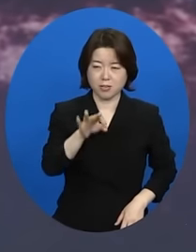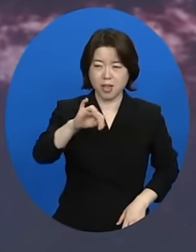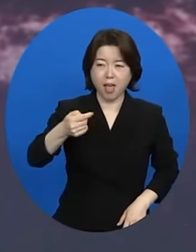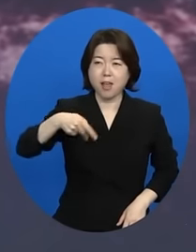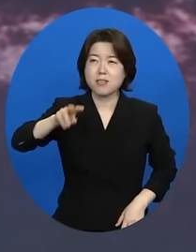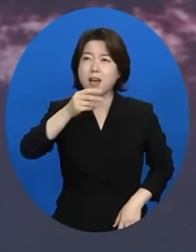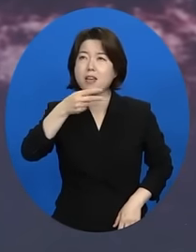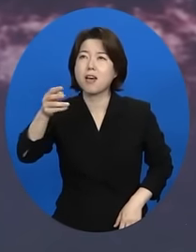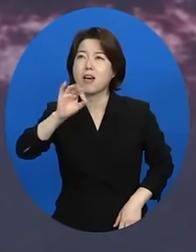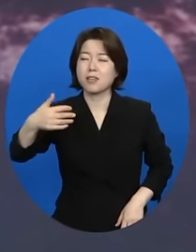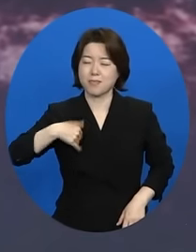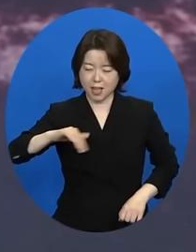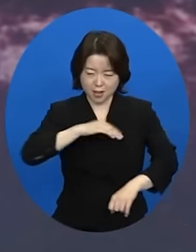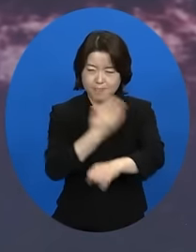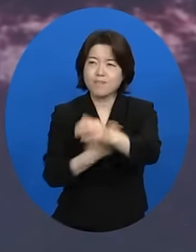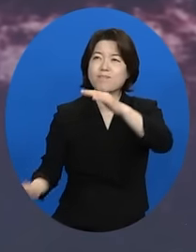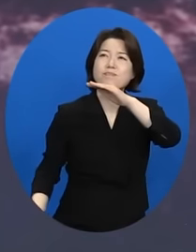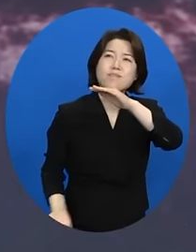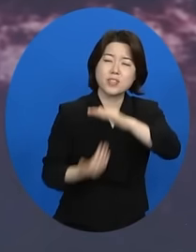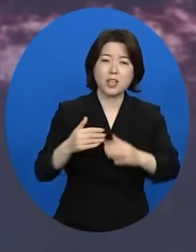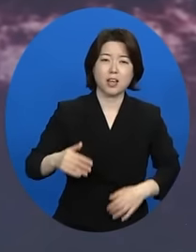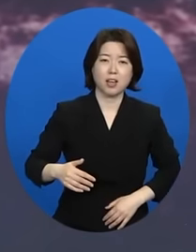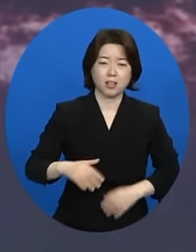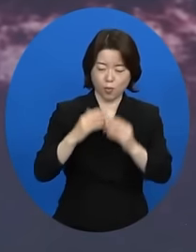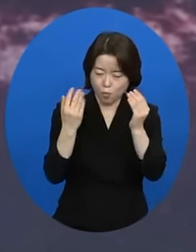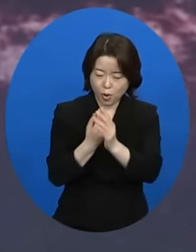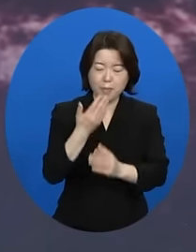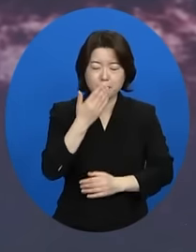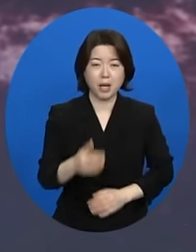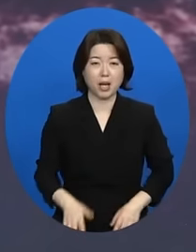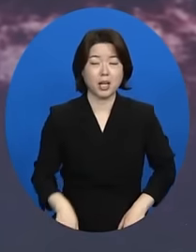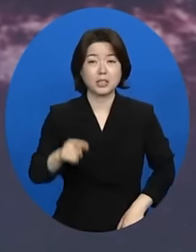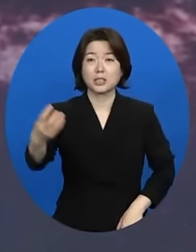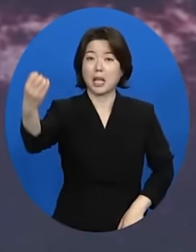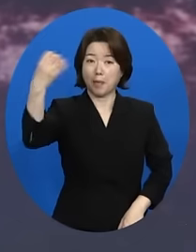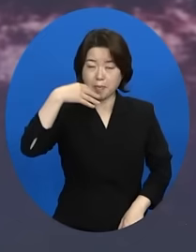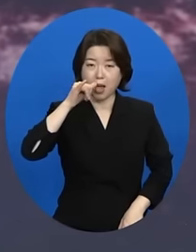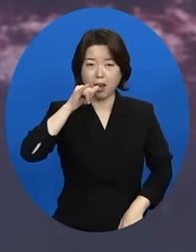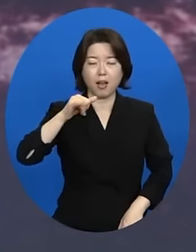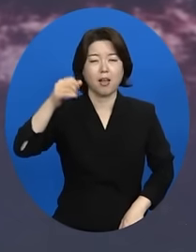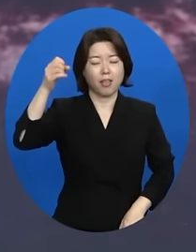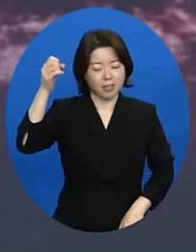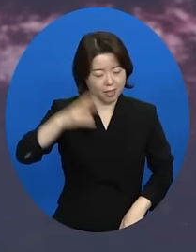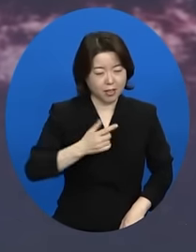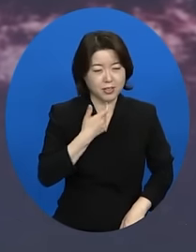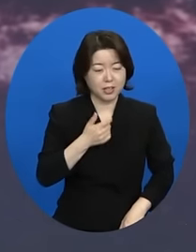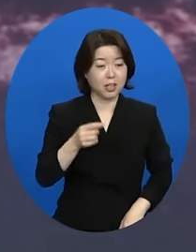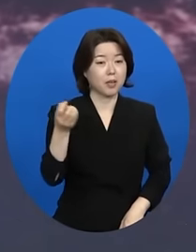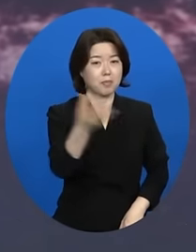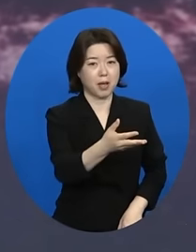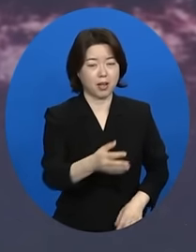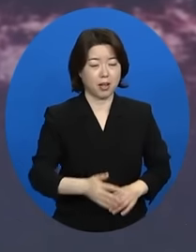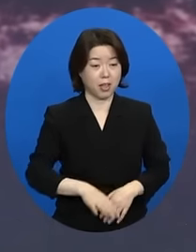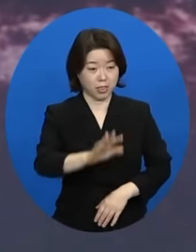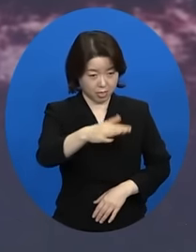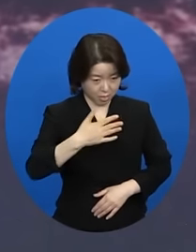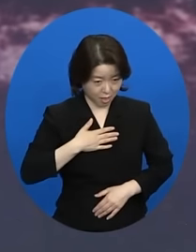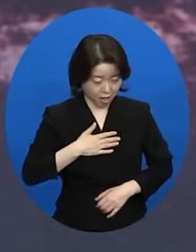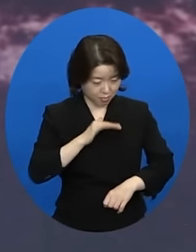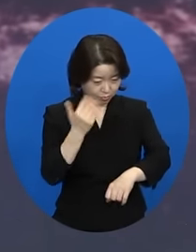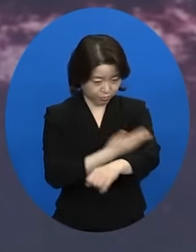엘샤다이다 전능한 하나님이야 내 앞에서 완전하라. 그때 그 말씀이거든요. 다시 야곱에게 나 전능한 하나님 불가능이